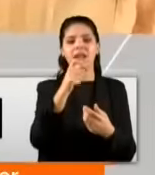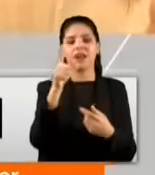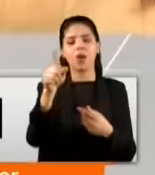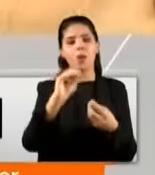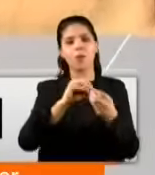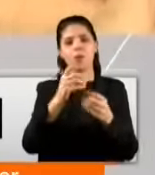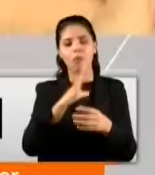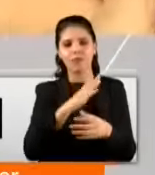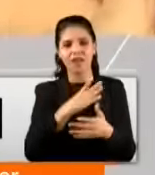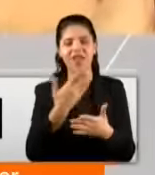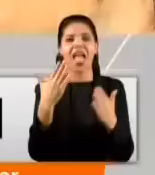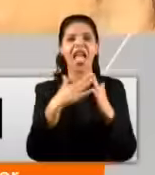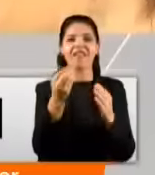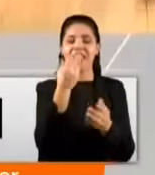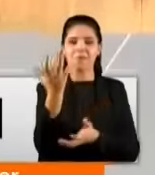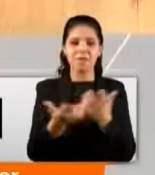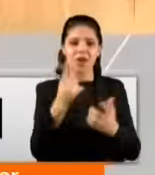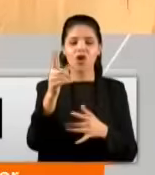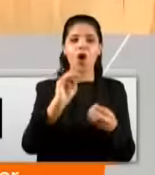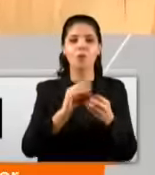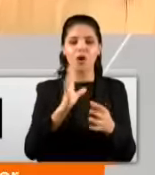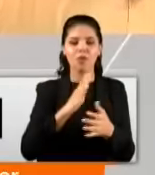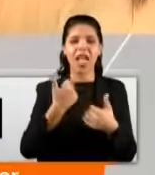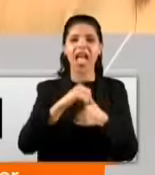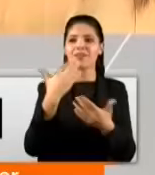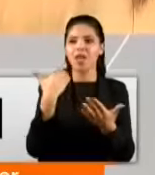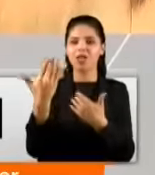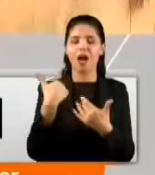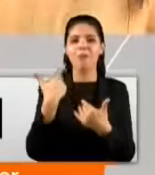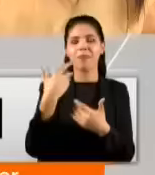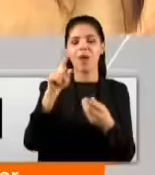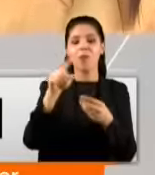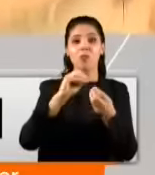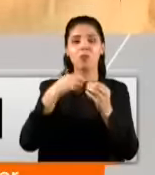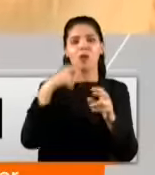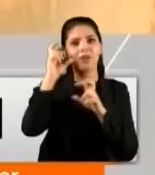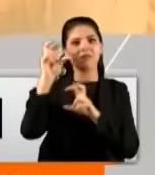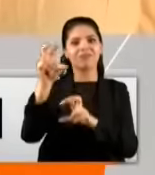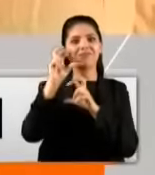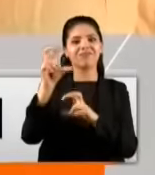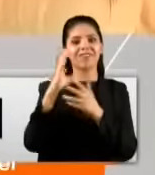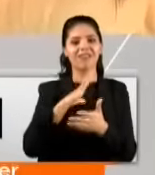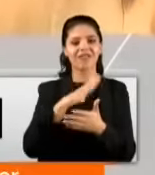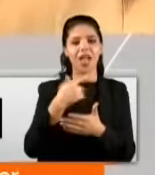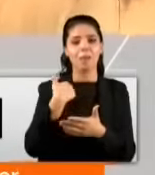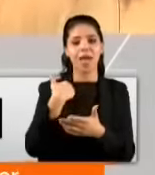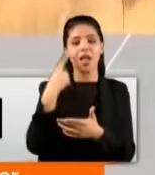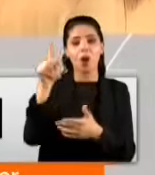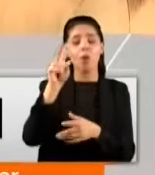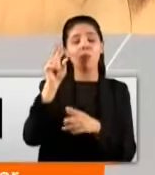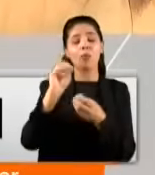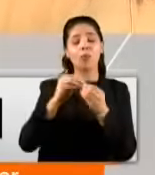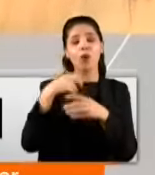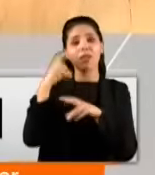var. Evde yemek yaparken de, eşinizle sohbet ederken de, sizinle sohbet ederken de bir taraftan aklımızda o